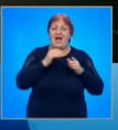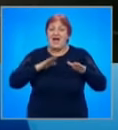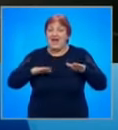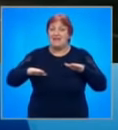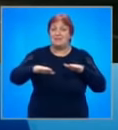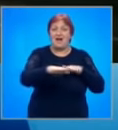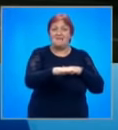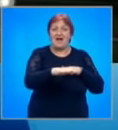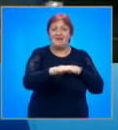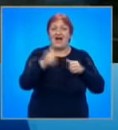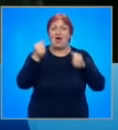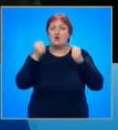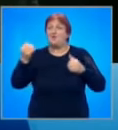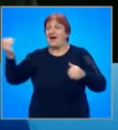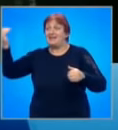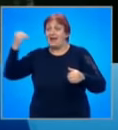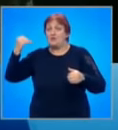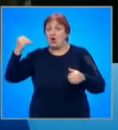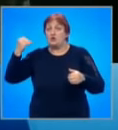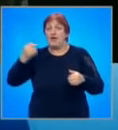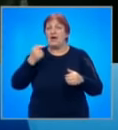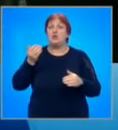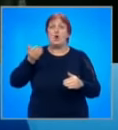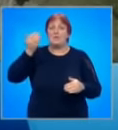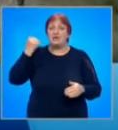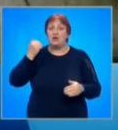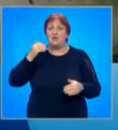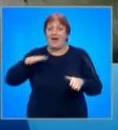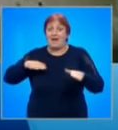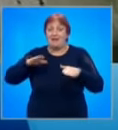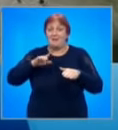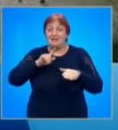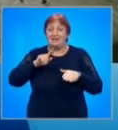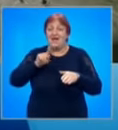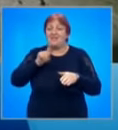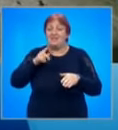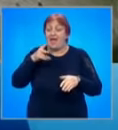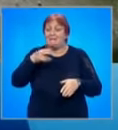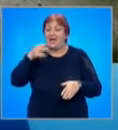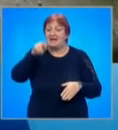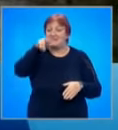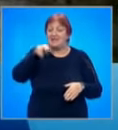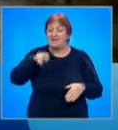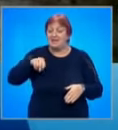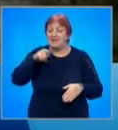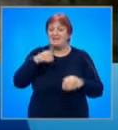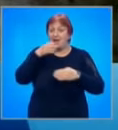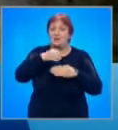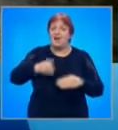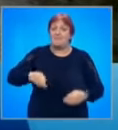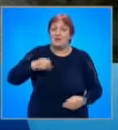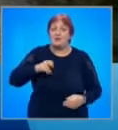изпреварва товарен камион, като преди това е преминал непрекъснатата линия. В него са